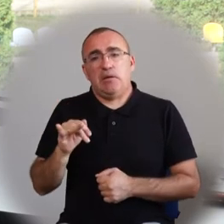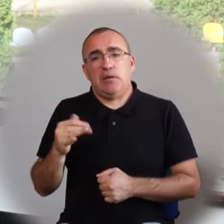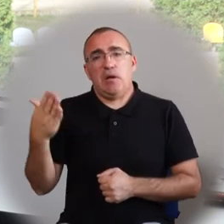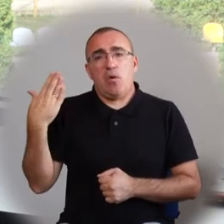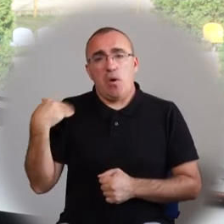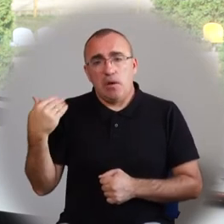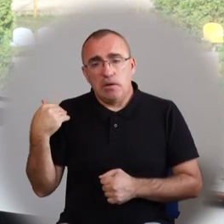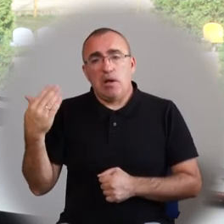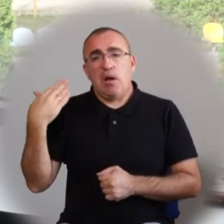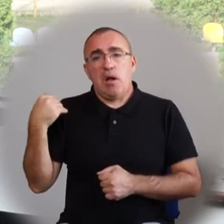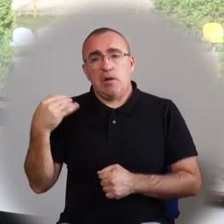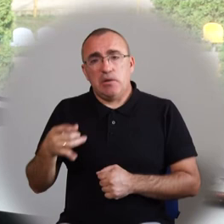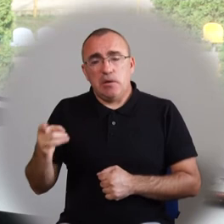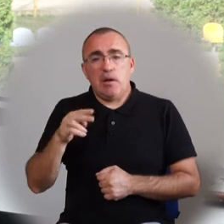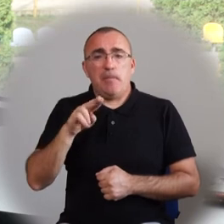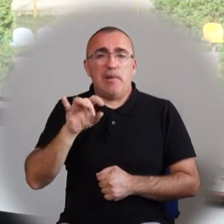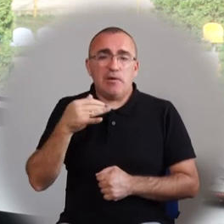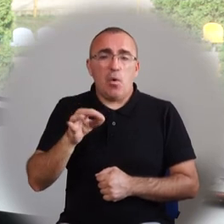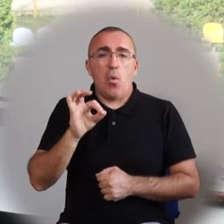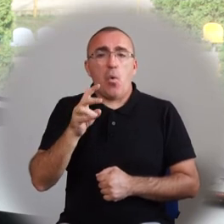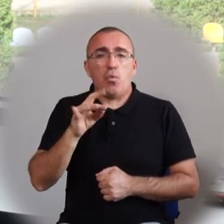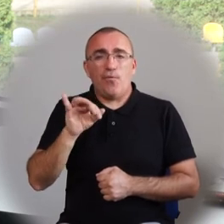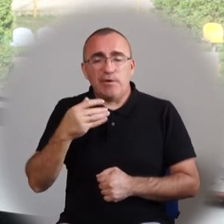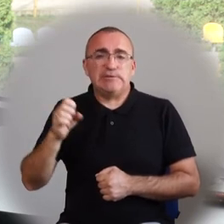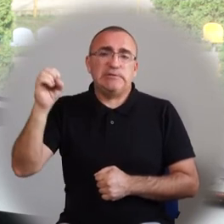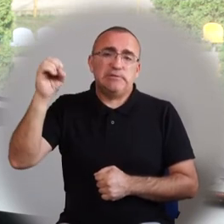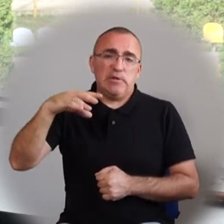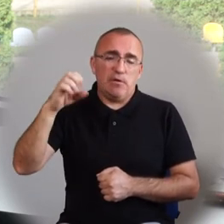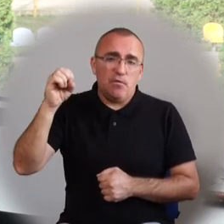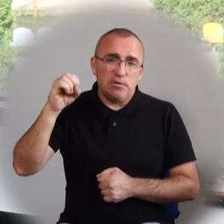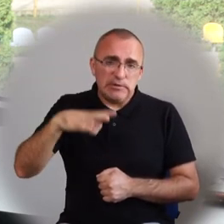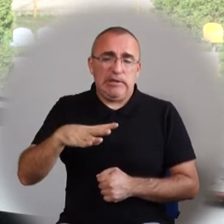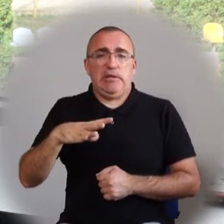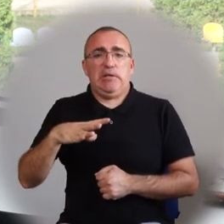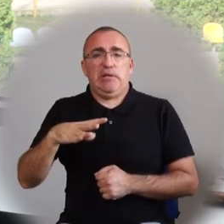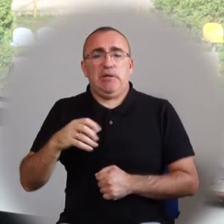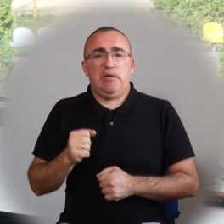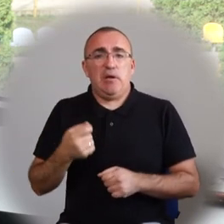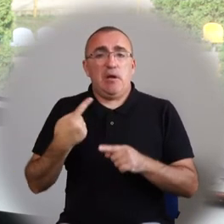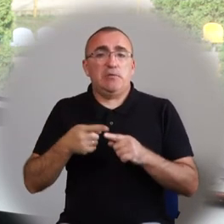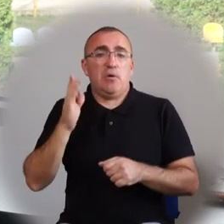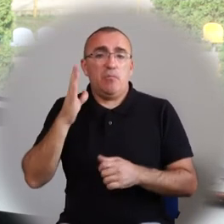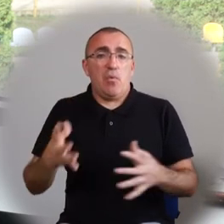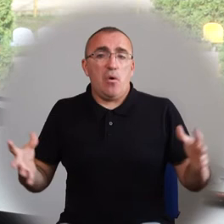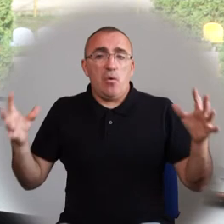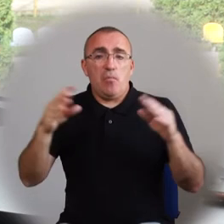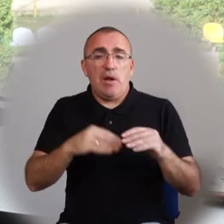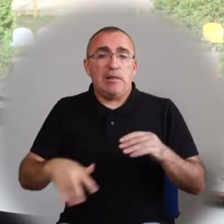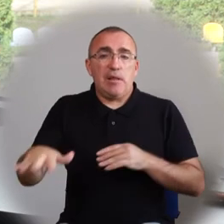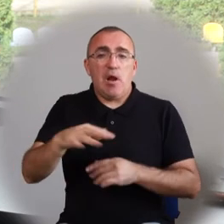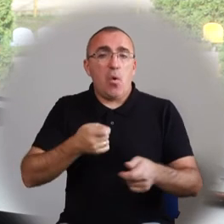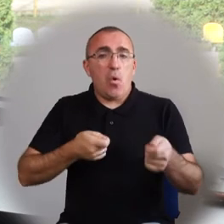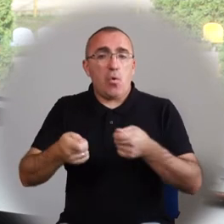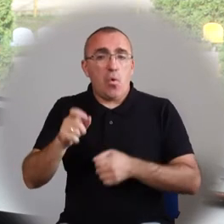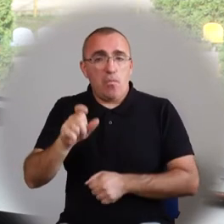Це і Олександрія, Олександрійський, Петрівський, Онуфріївський, Світловодськ, Світловодський, але це вже